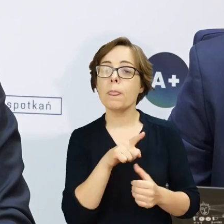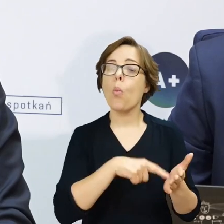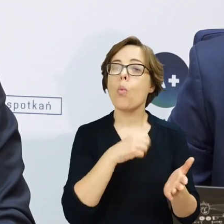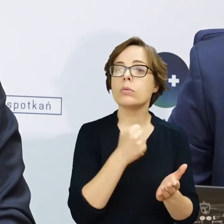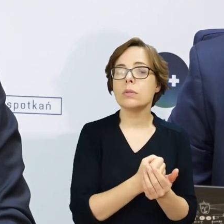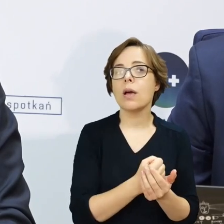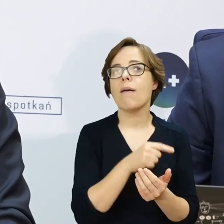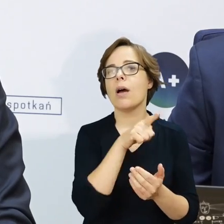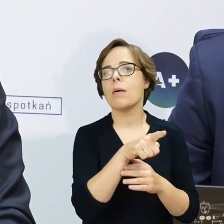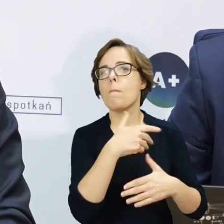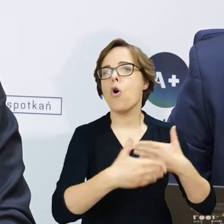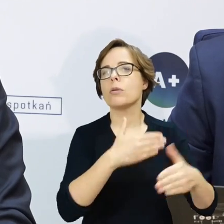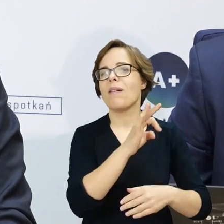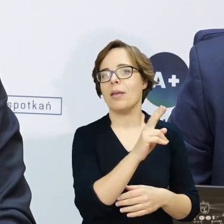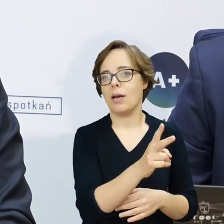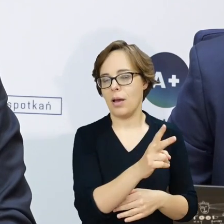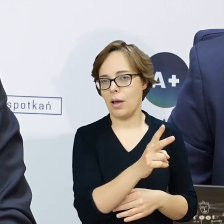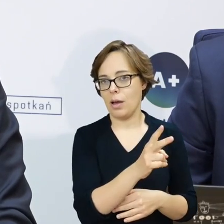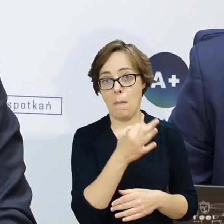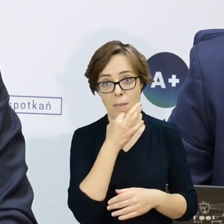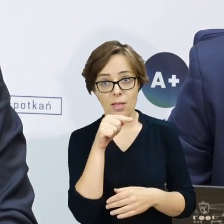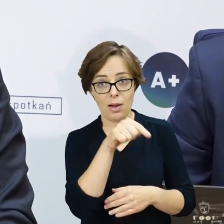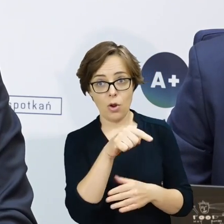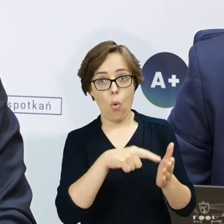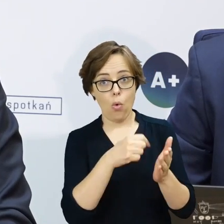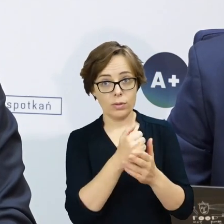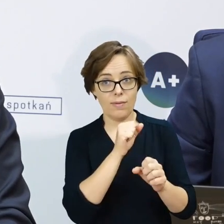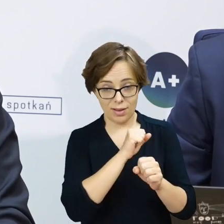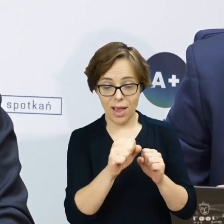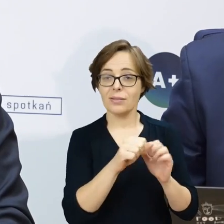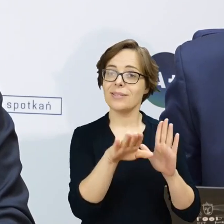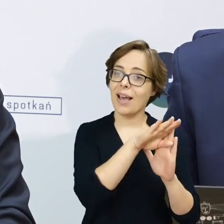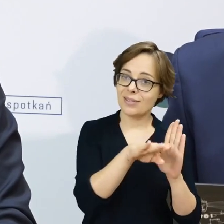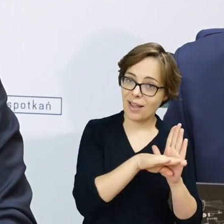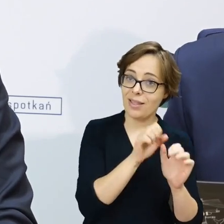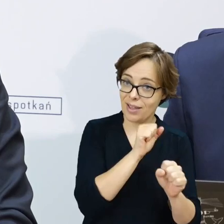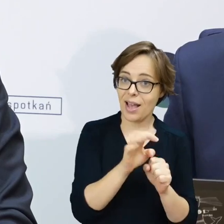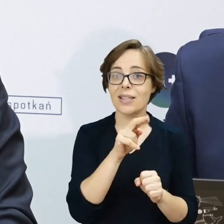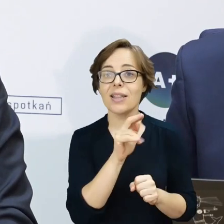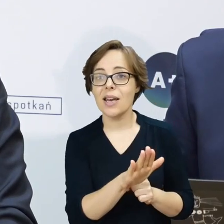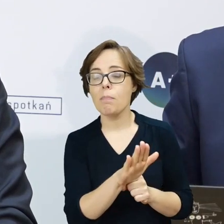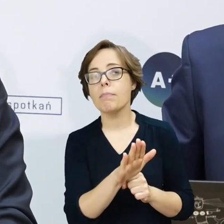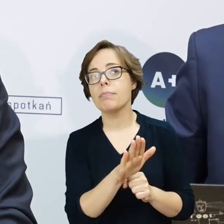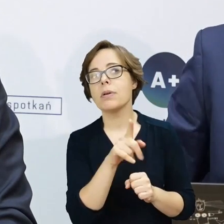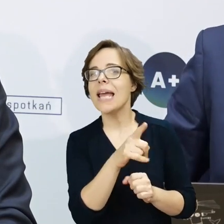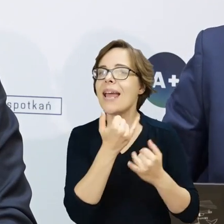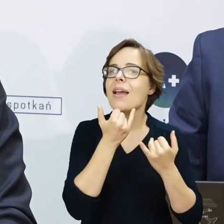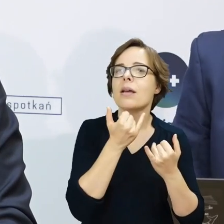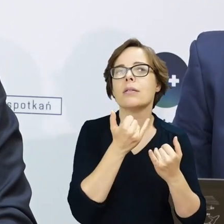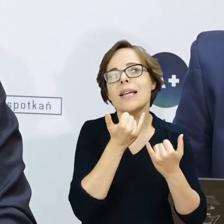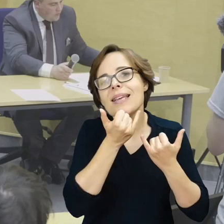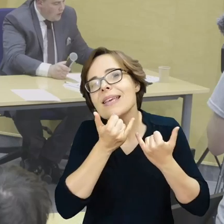TK, ona zawiera zasady i tryb odmiennie regulujące dostęp do informacji publicznej?